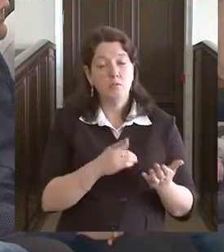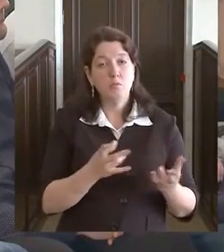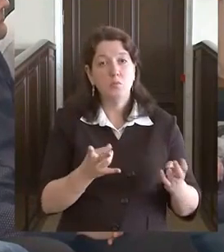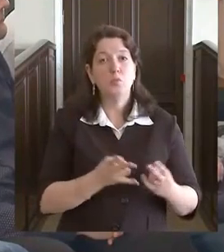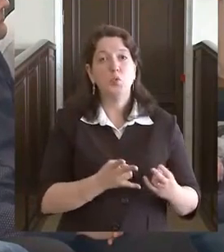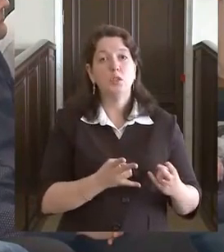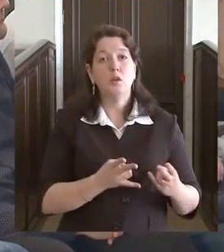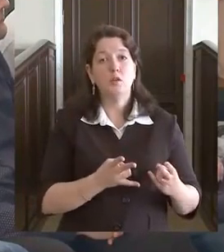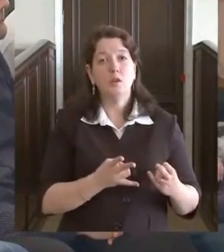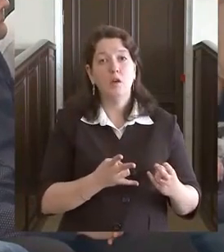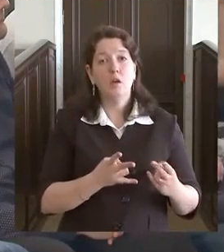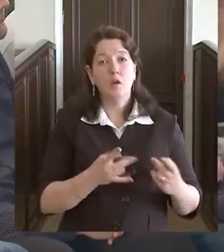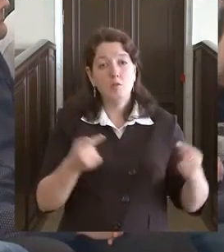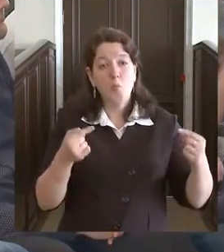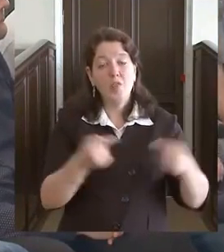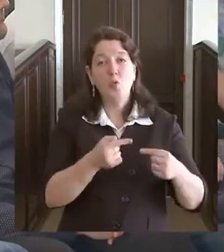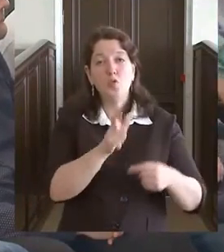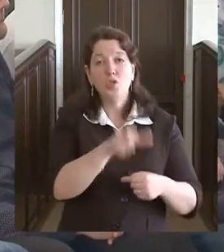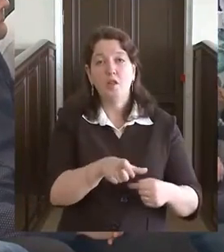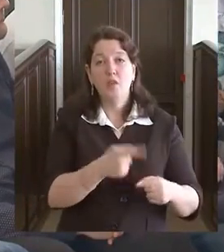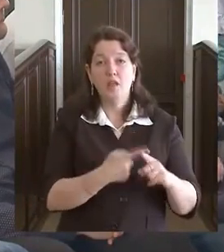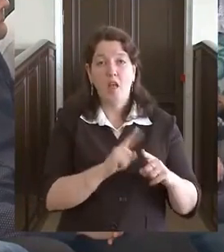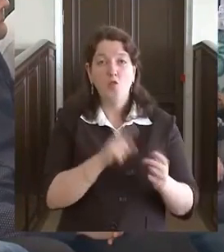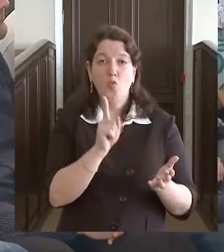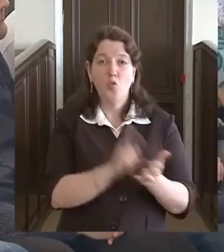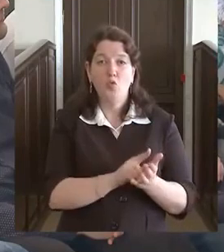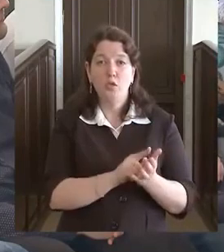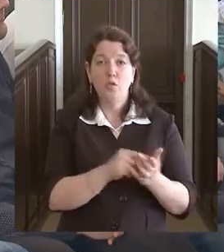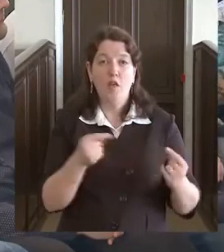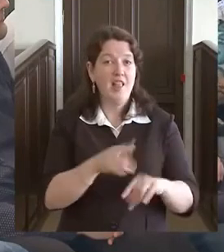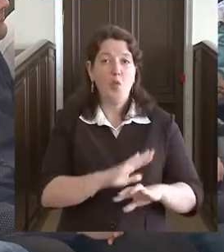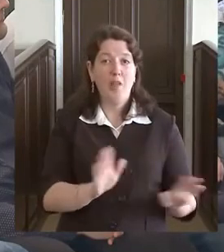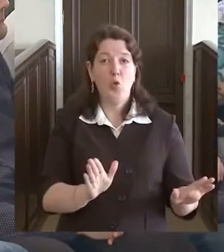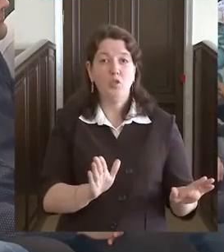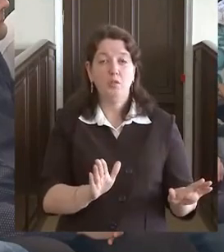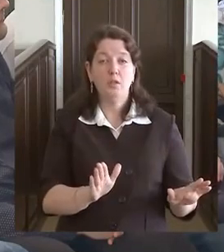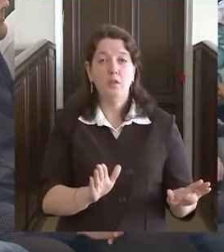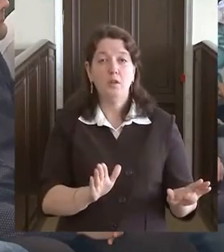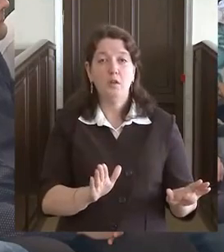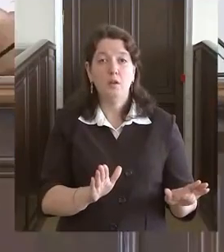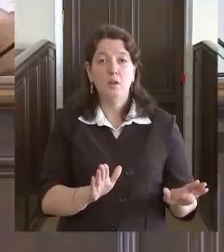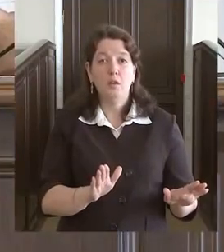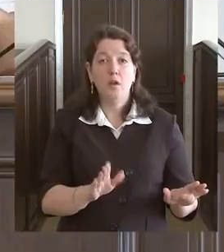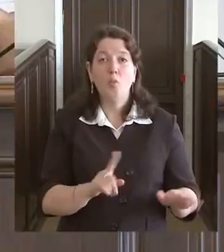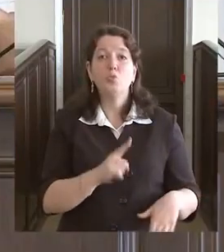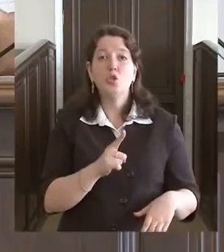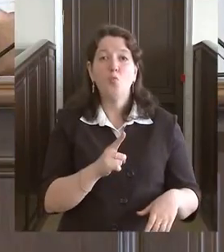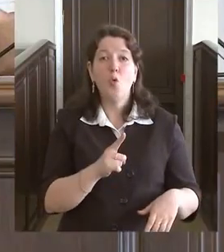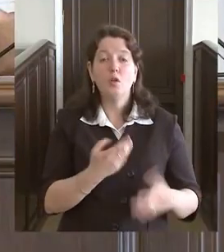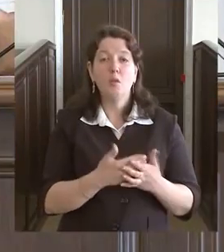я должен оценивать годится человек отель не годится вижу нет почему потому